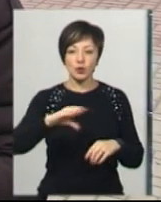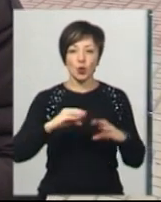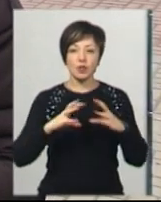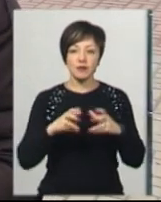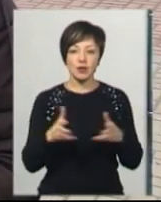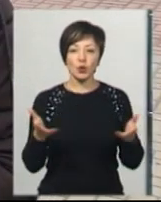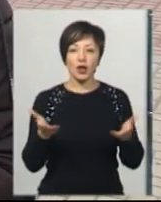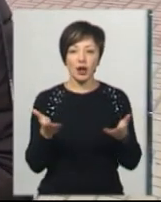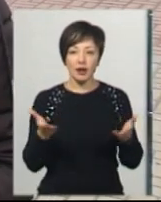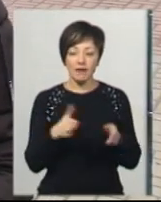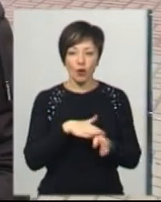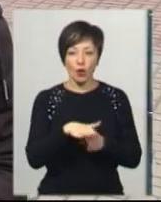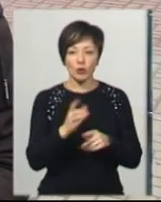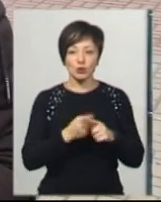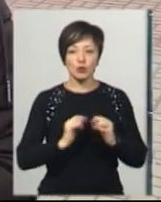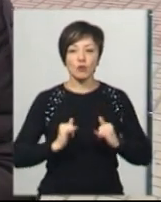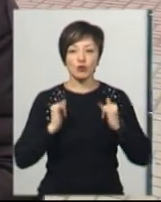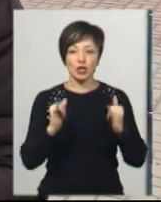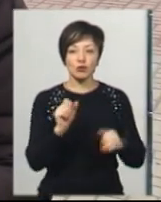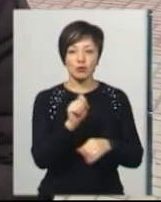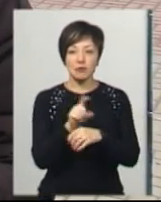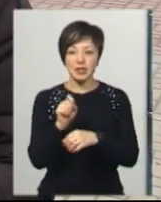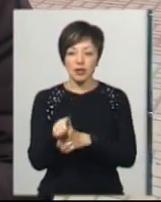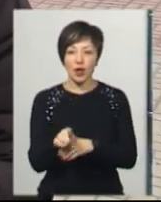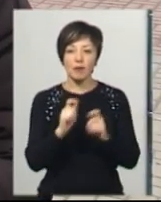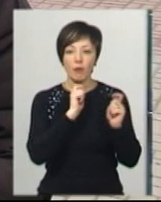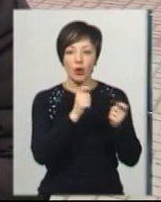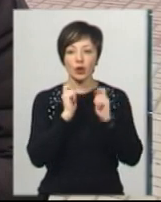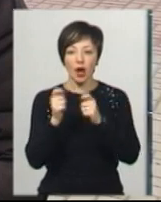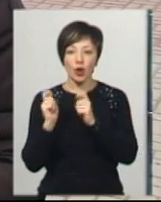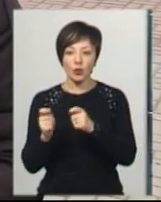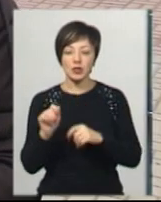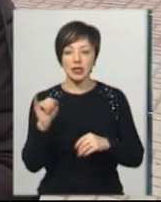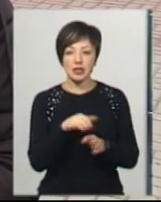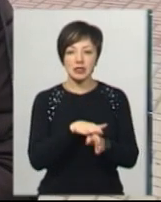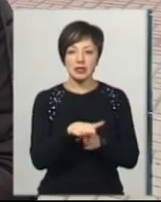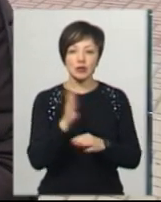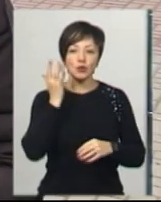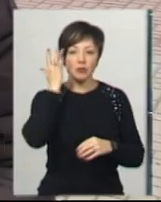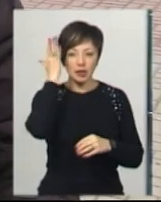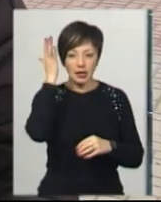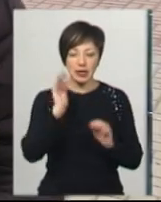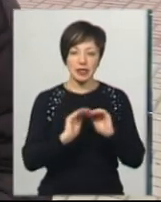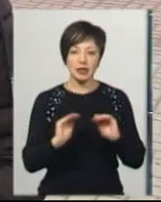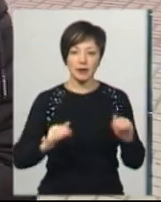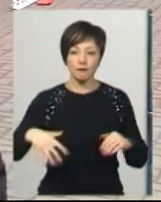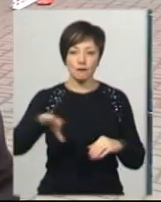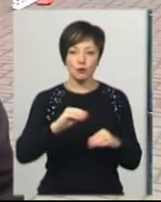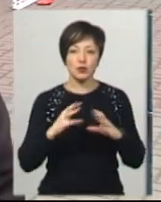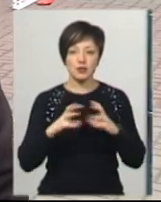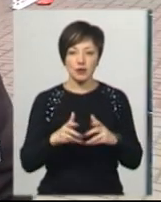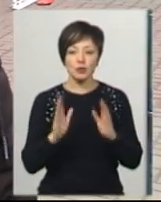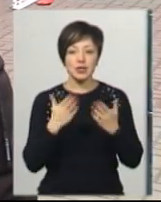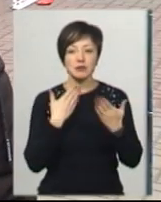які, власне, виконують цю почесну місію, дарують подарунки і здійснюють мрії дітлахів у всьому світі.